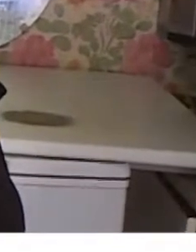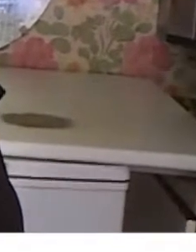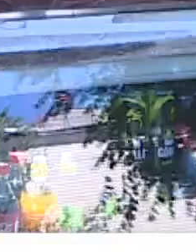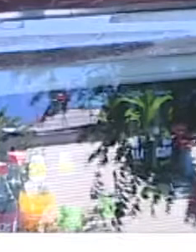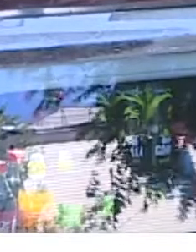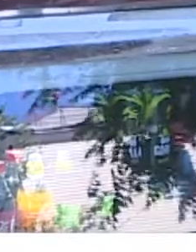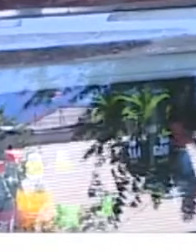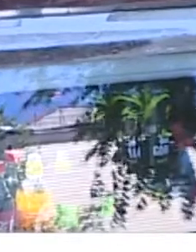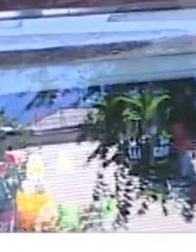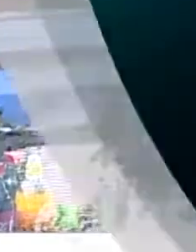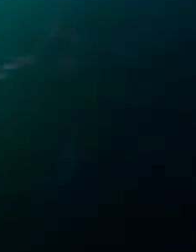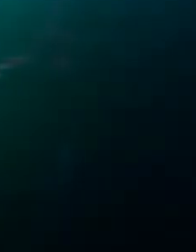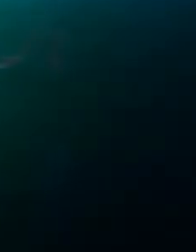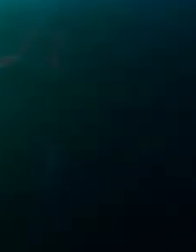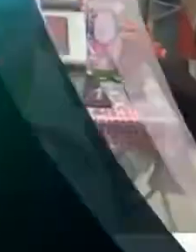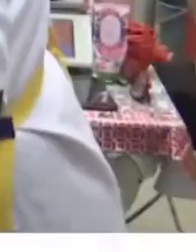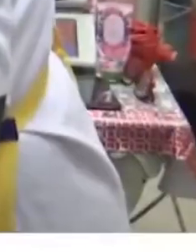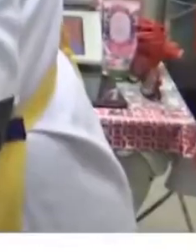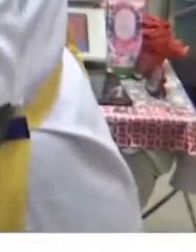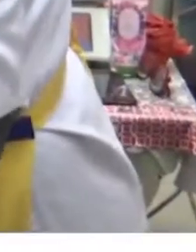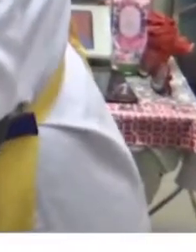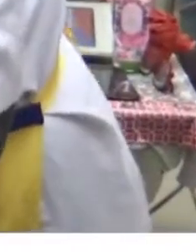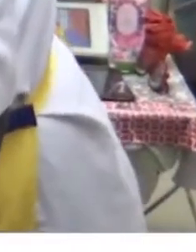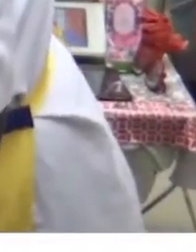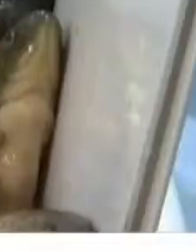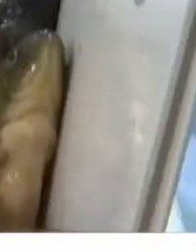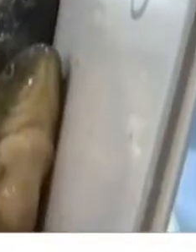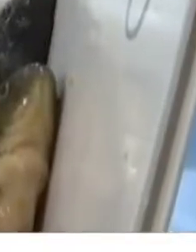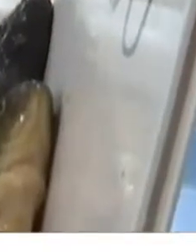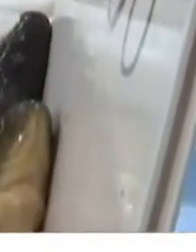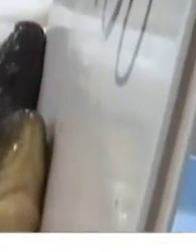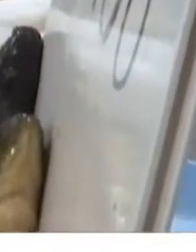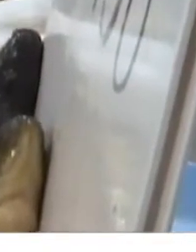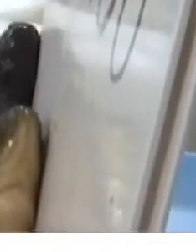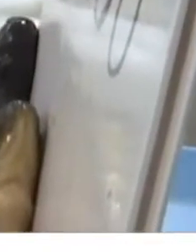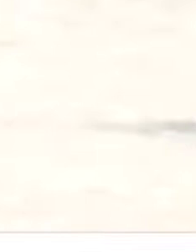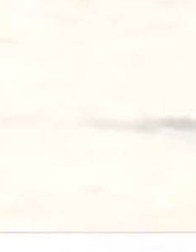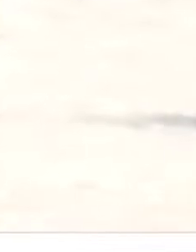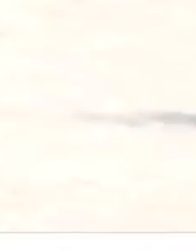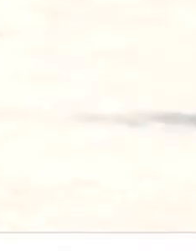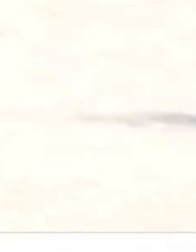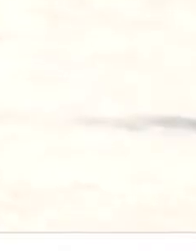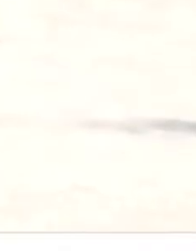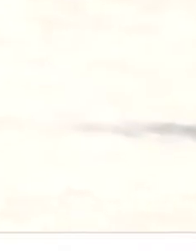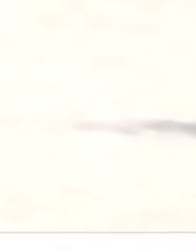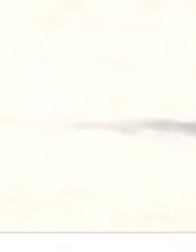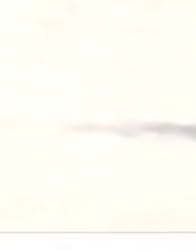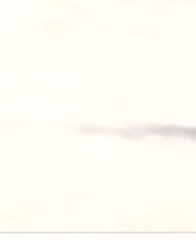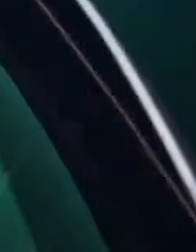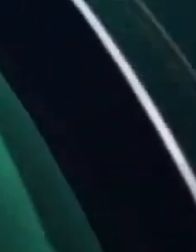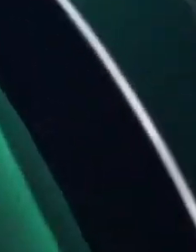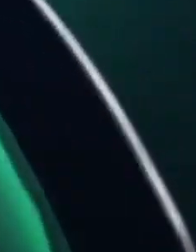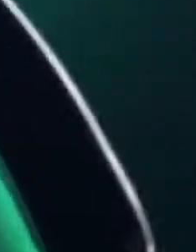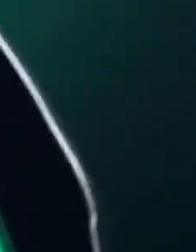толығырақ сәлден кейін мен Айгүл Мырзағалиқызы айтамын. Нәжіспен қоректенген балықтардың Көкшетауда сатылуы жайында толығырақ мен Айгүл Бекетқызы сәлден соң